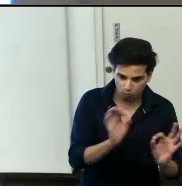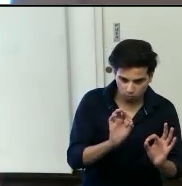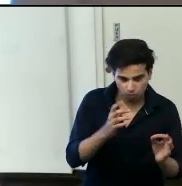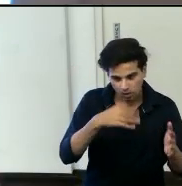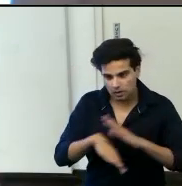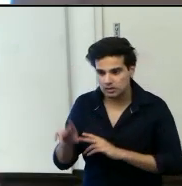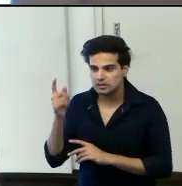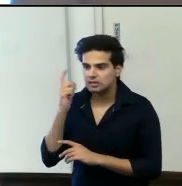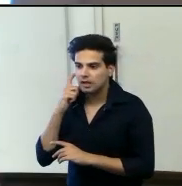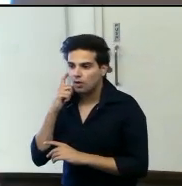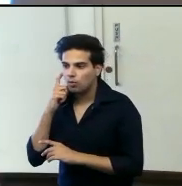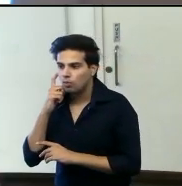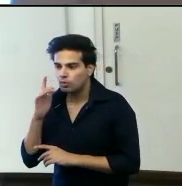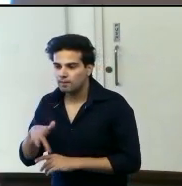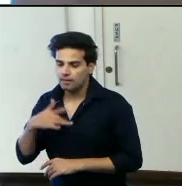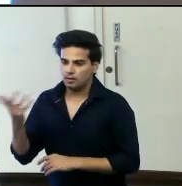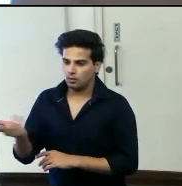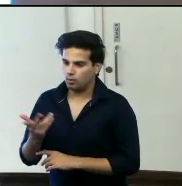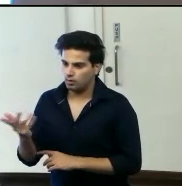show?